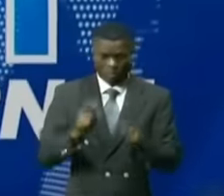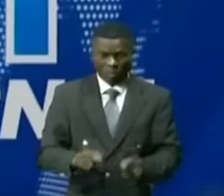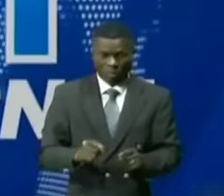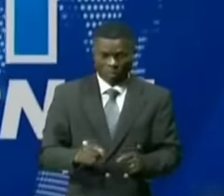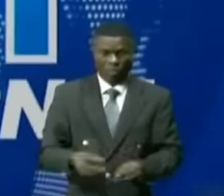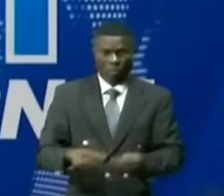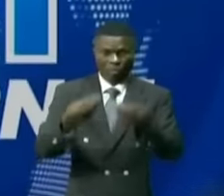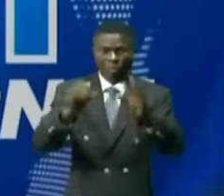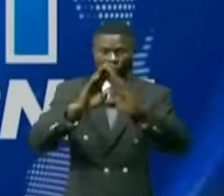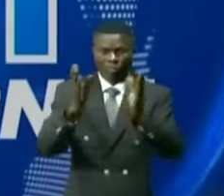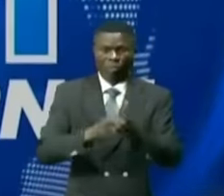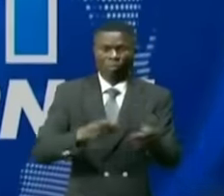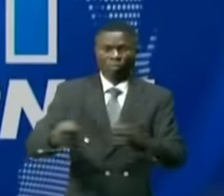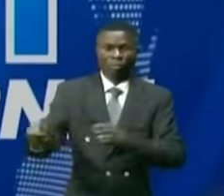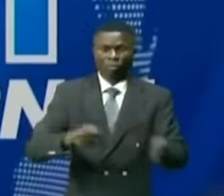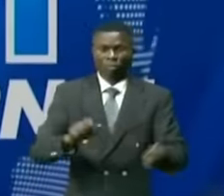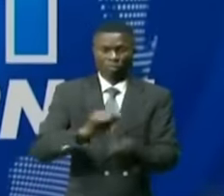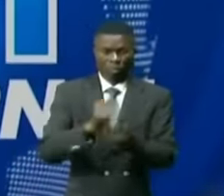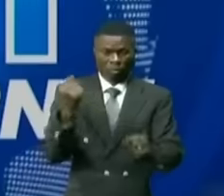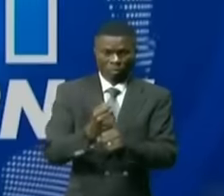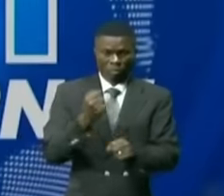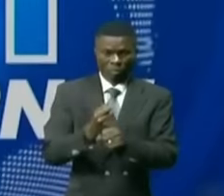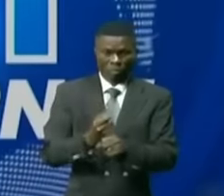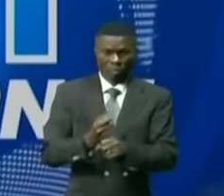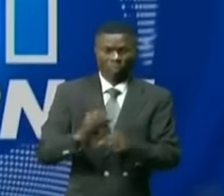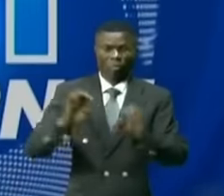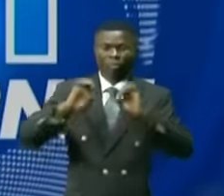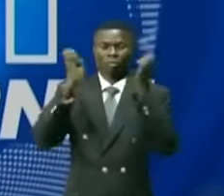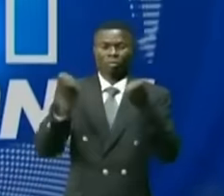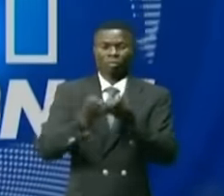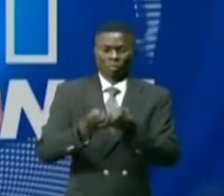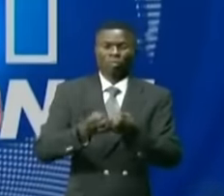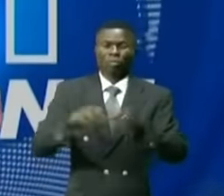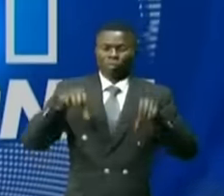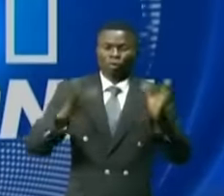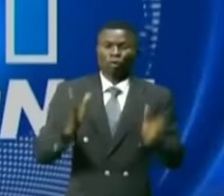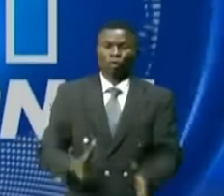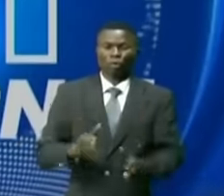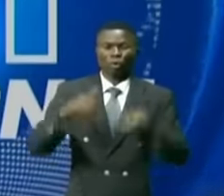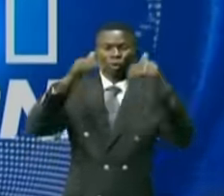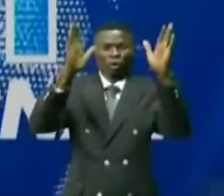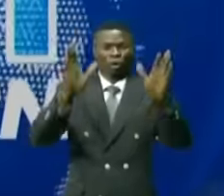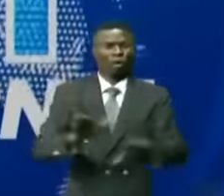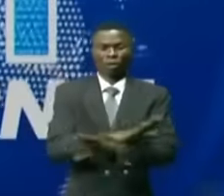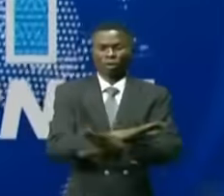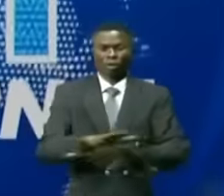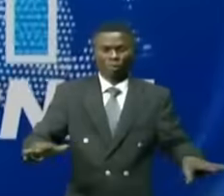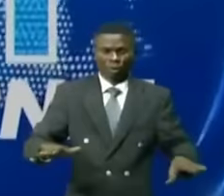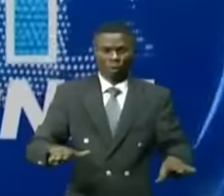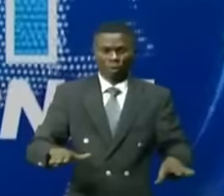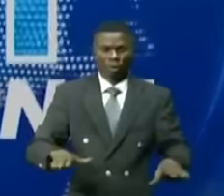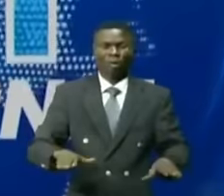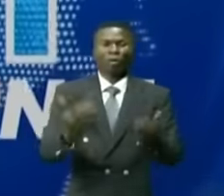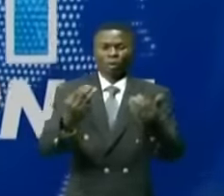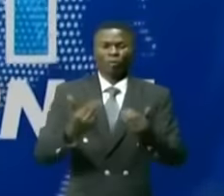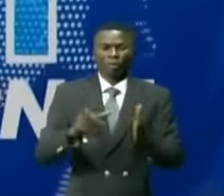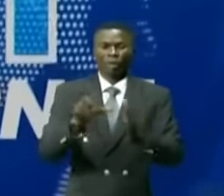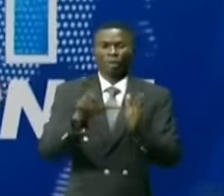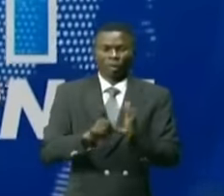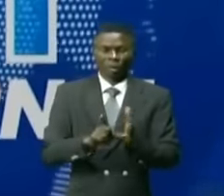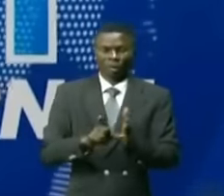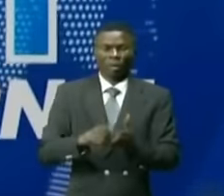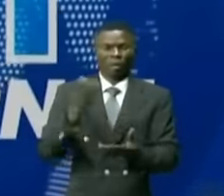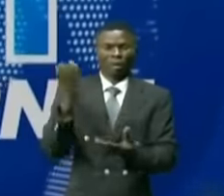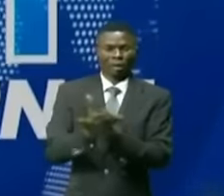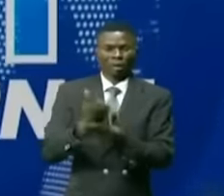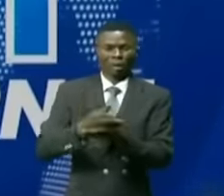céder tous les marchés liés à la sous-traitance à des entreprises à capitaux majoritairement congolais, comme le veut la loi. Un